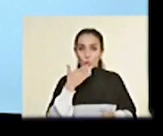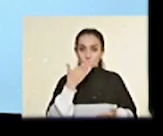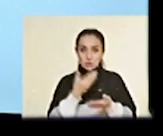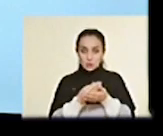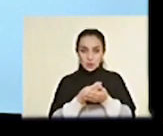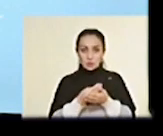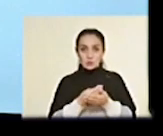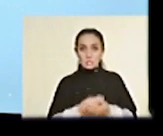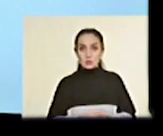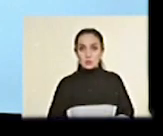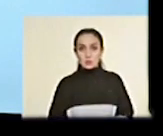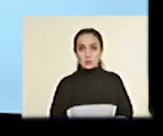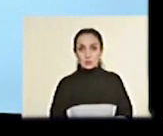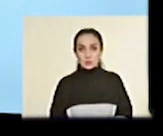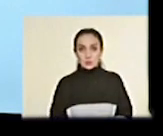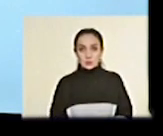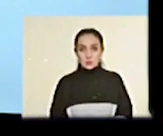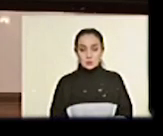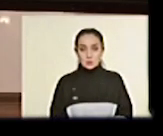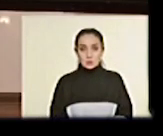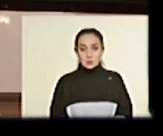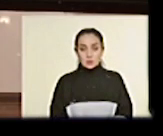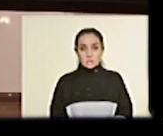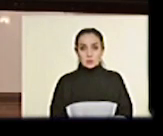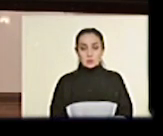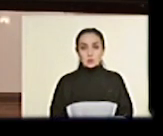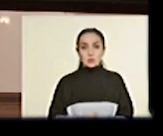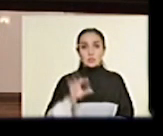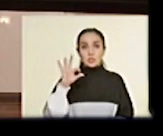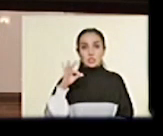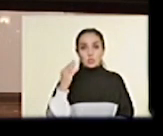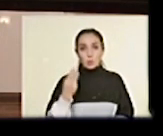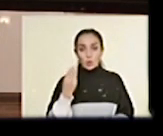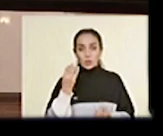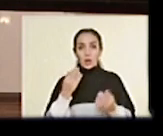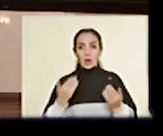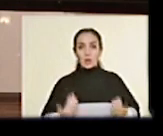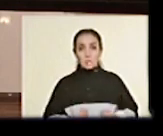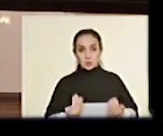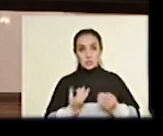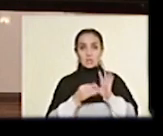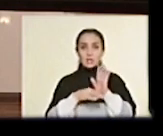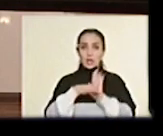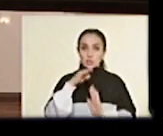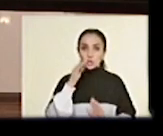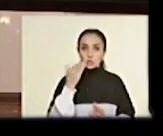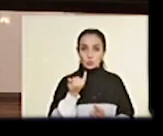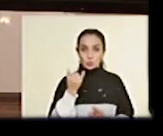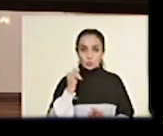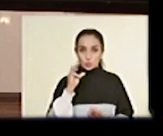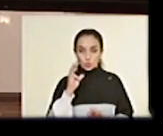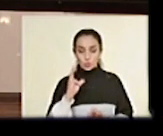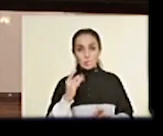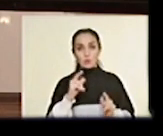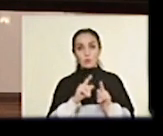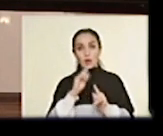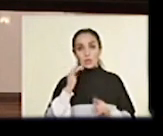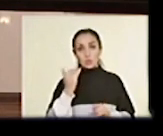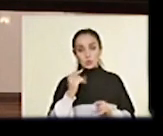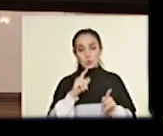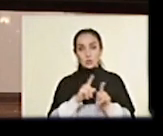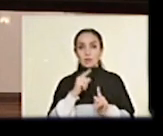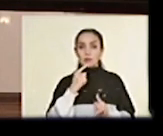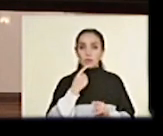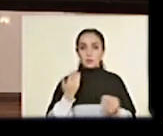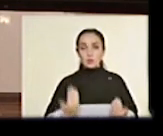o'zlarini demak, ijtimoiy hayotlarini yaxshilash uchun va ana shu qiyin